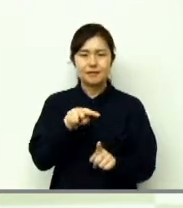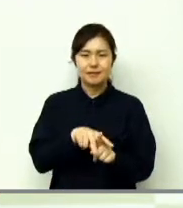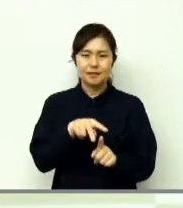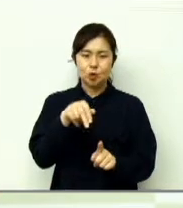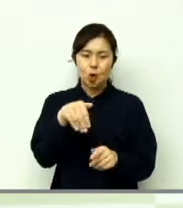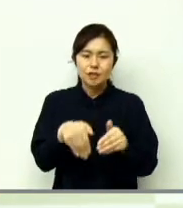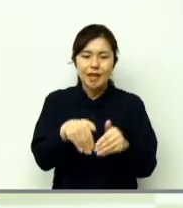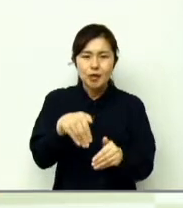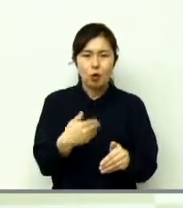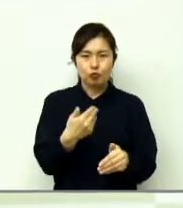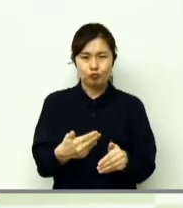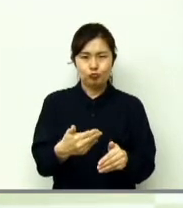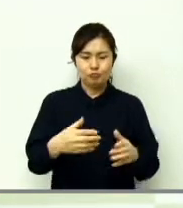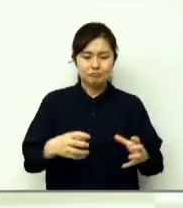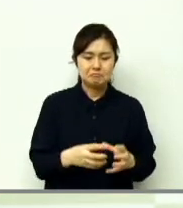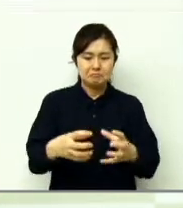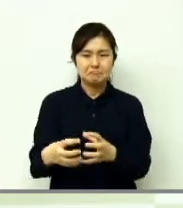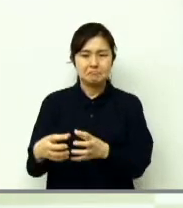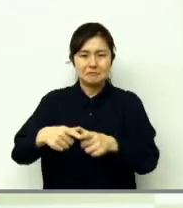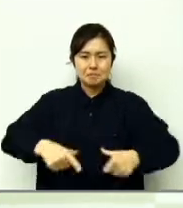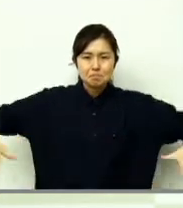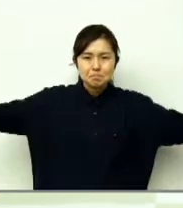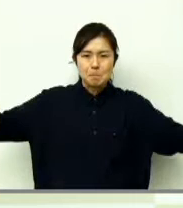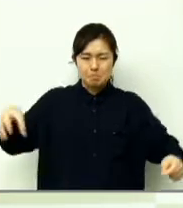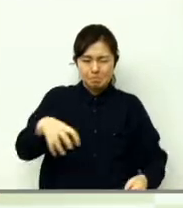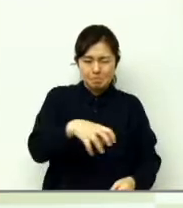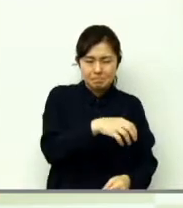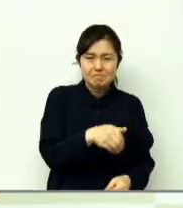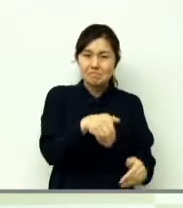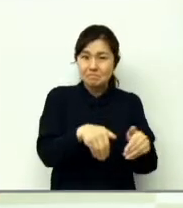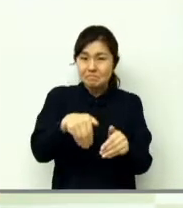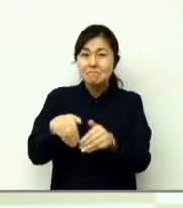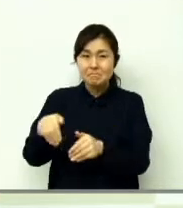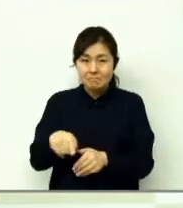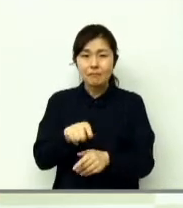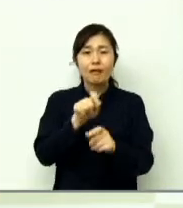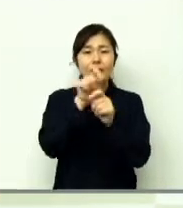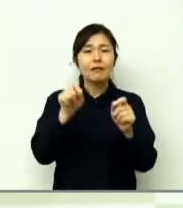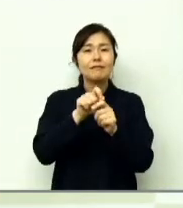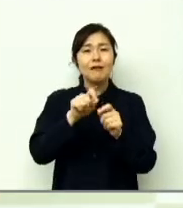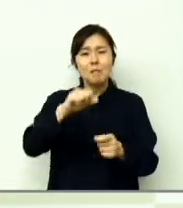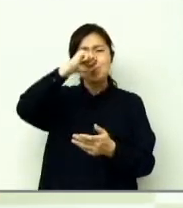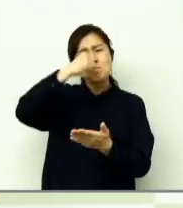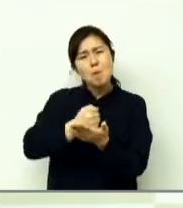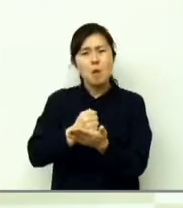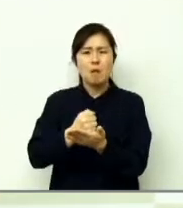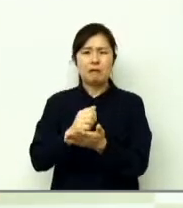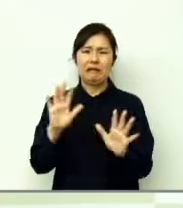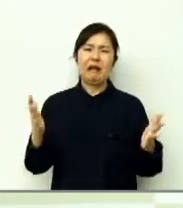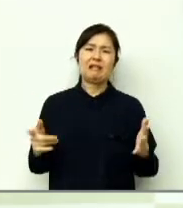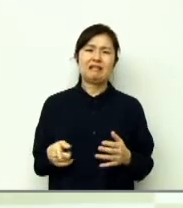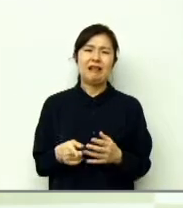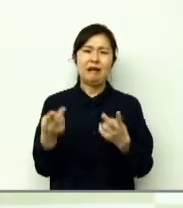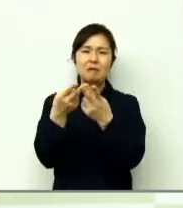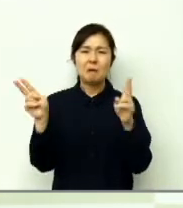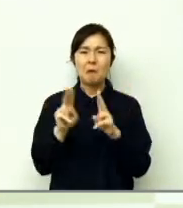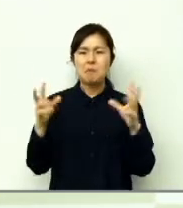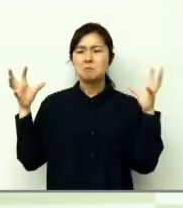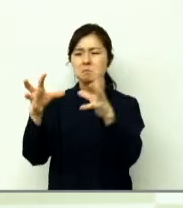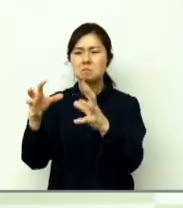、なかなか十分な結果が当然もたらされてなかったということにもなりますし、や